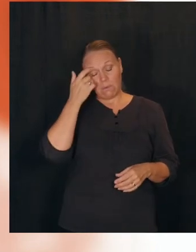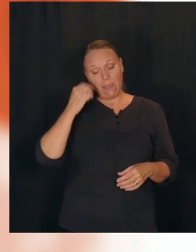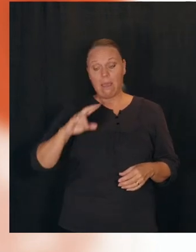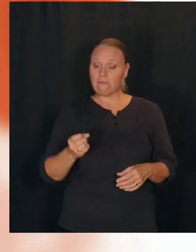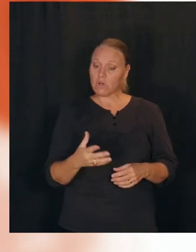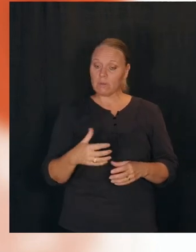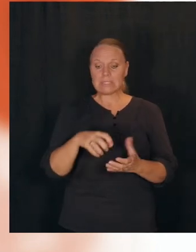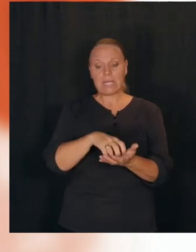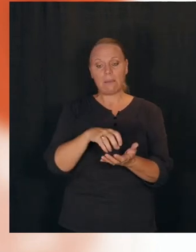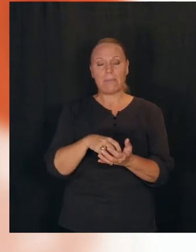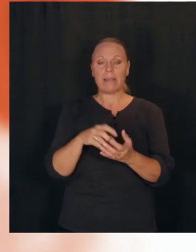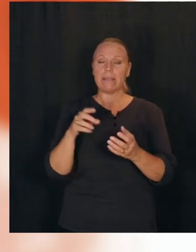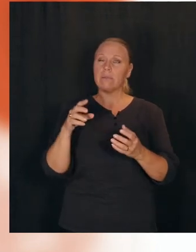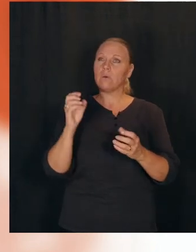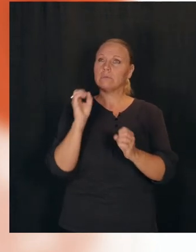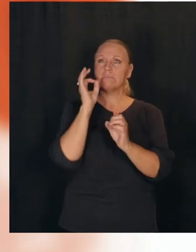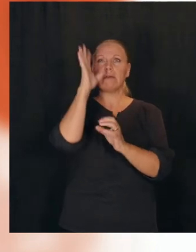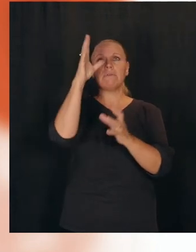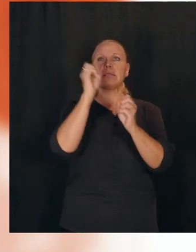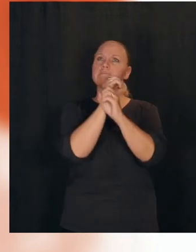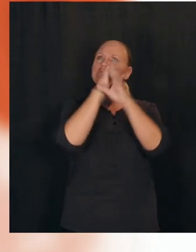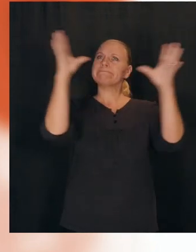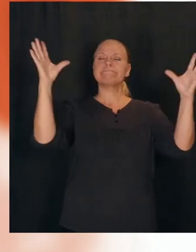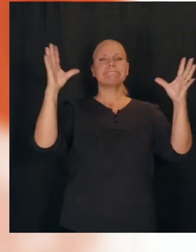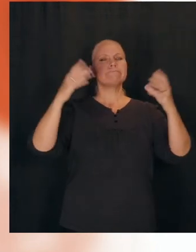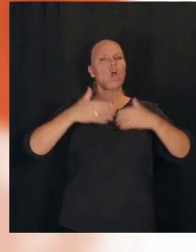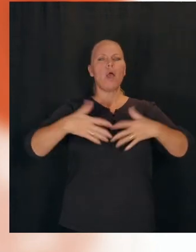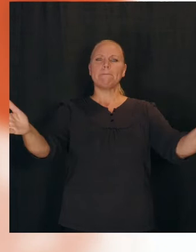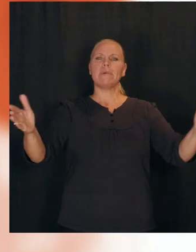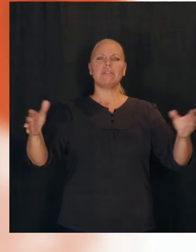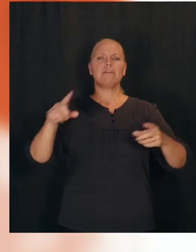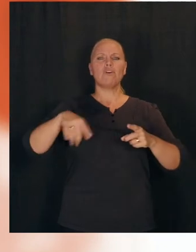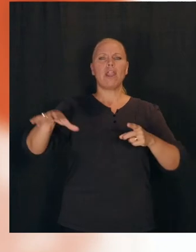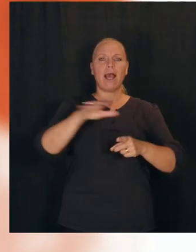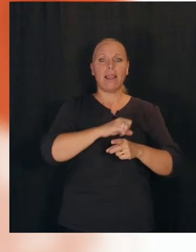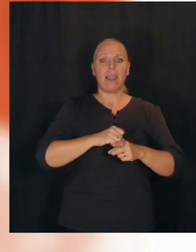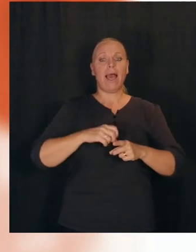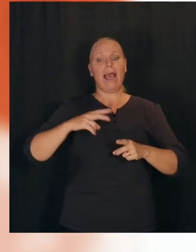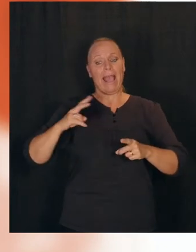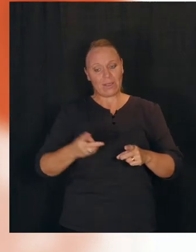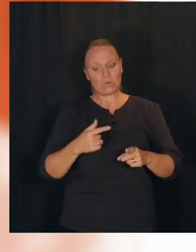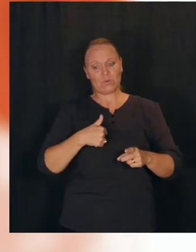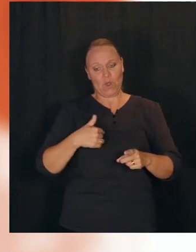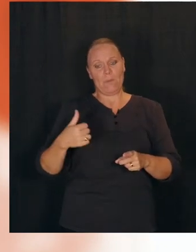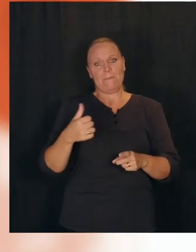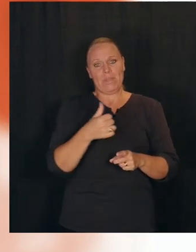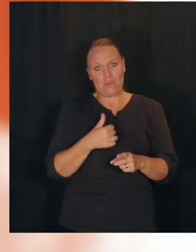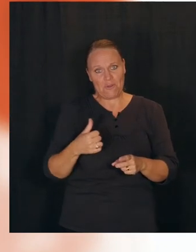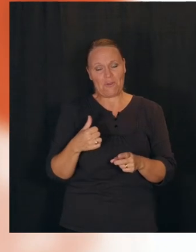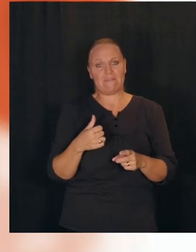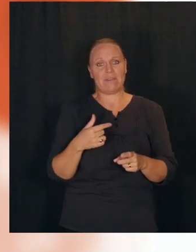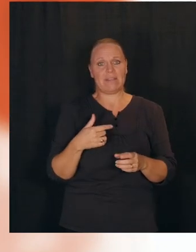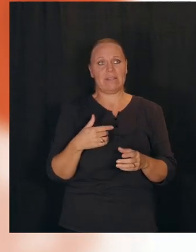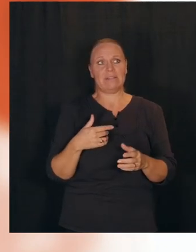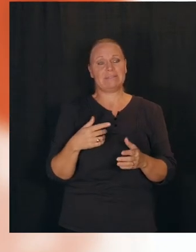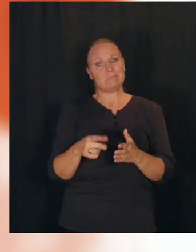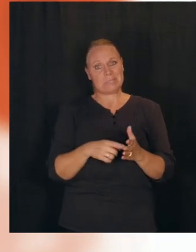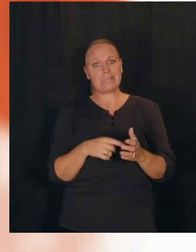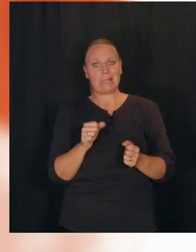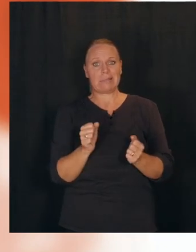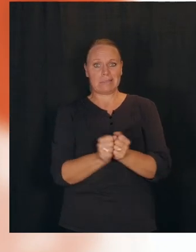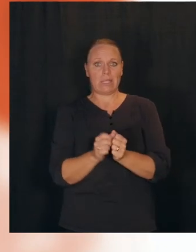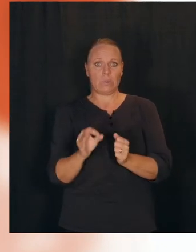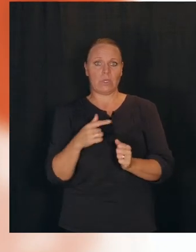samhälle som jag kan föreställa mig. Så kommer jag fortfarande att behöva något sätt att ta mig runt i samhället. Just nu är det en